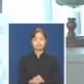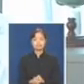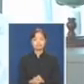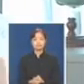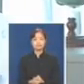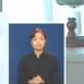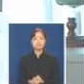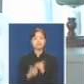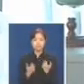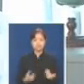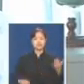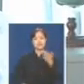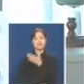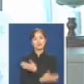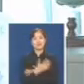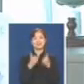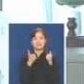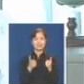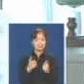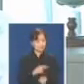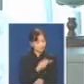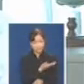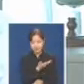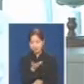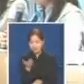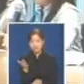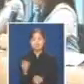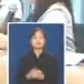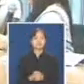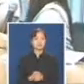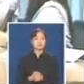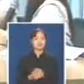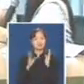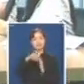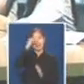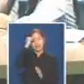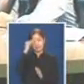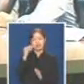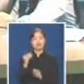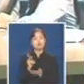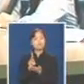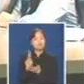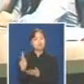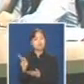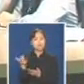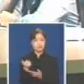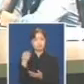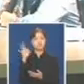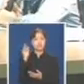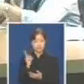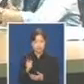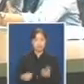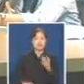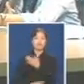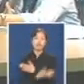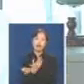าสดีเพราะว่าวันนี้เรามานั่งกับคนที่เขาต้องใช้ประโยชน์จริงจากนโยบายนะครับแล้วก็จะได้เห็นว่าจริงๆเรื่องโอกาสเป็นอย่